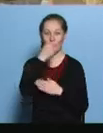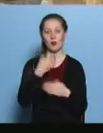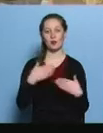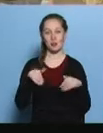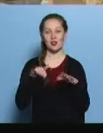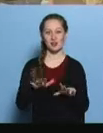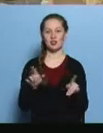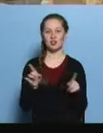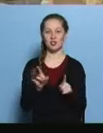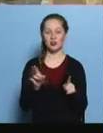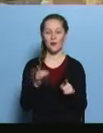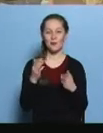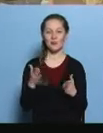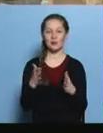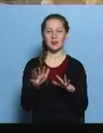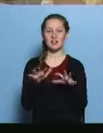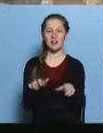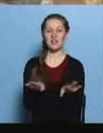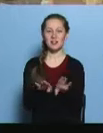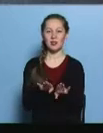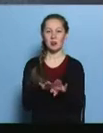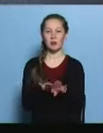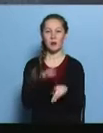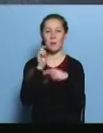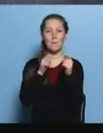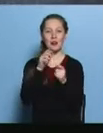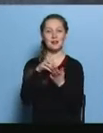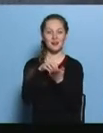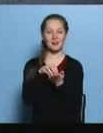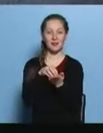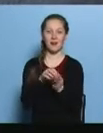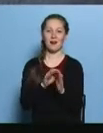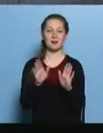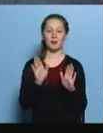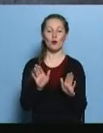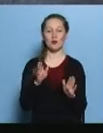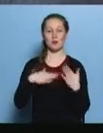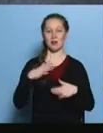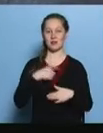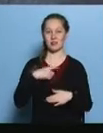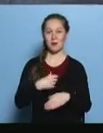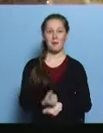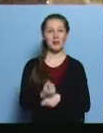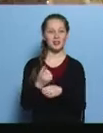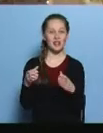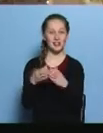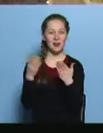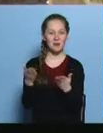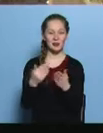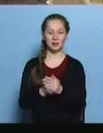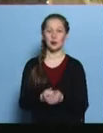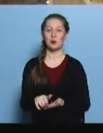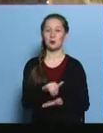рассчитываем захватить такую нишу, как корпоративные подарки. Вы можете не только порадовать себя, но и поддержать команду